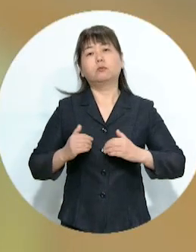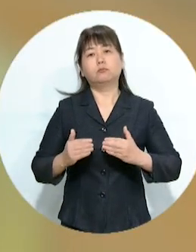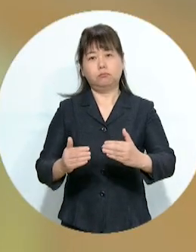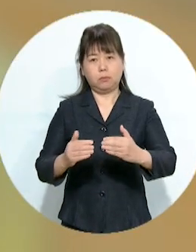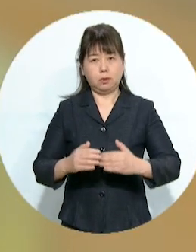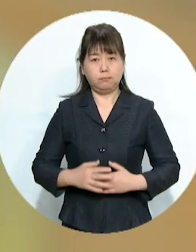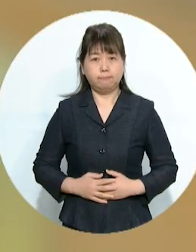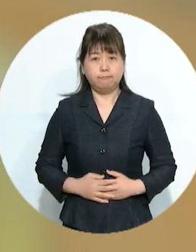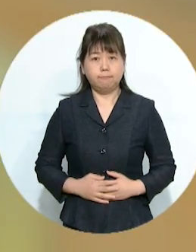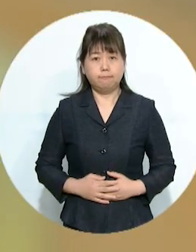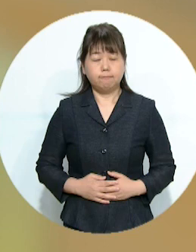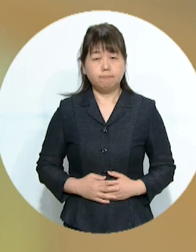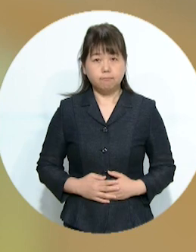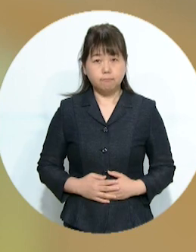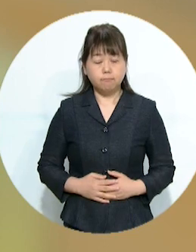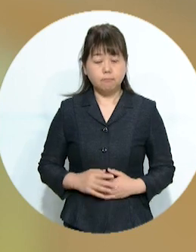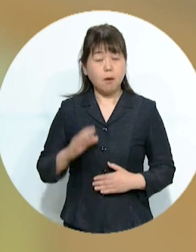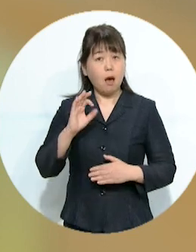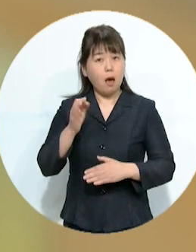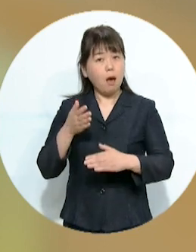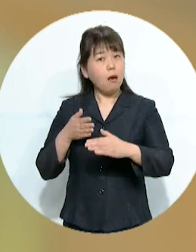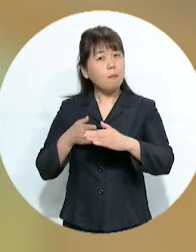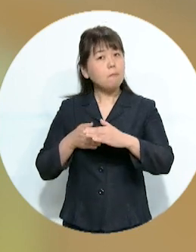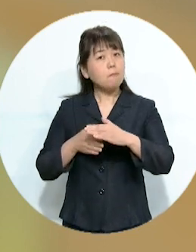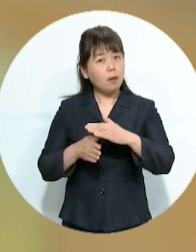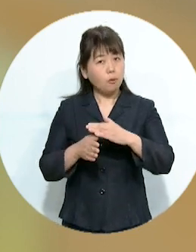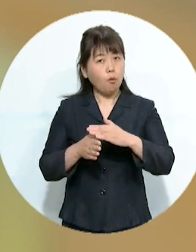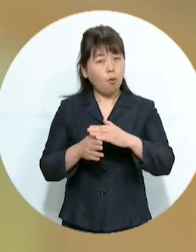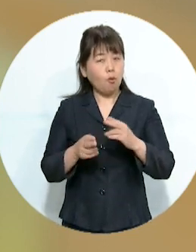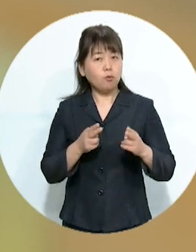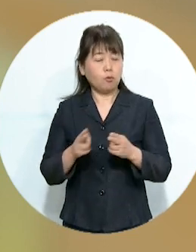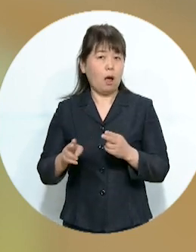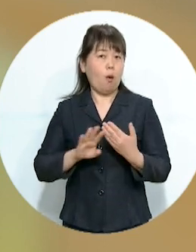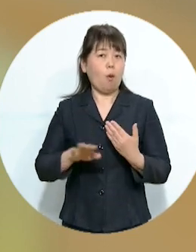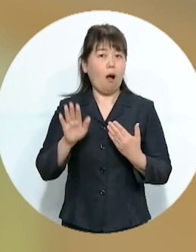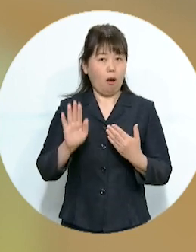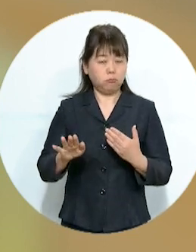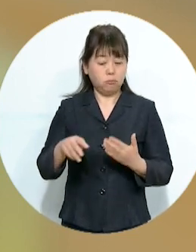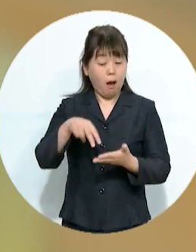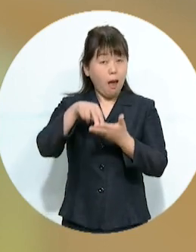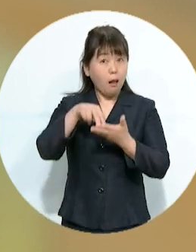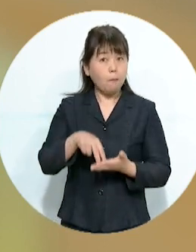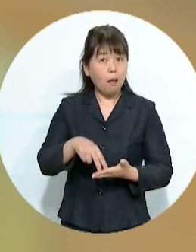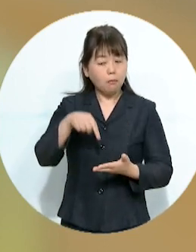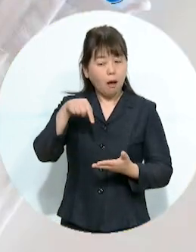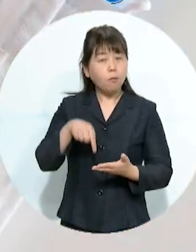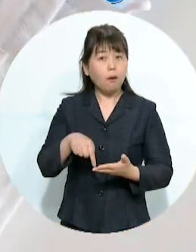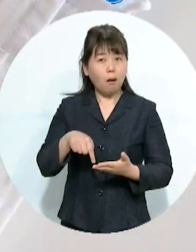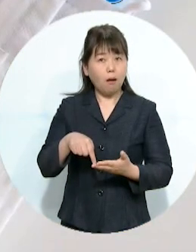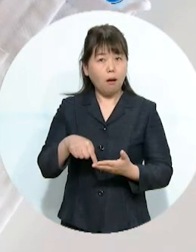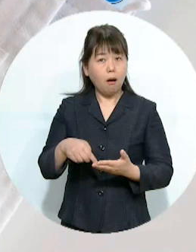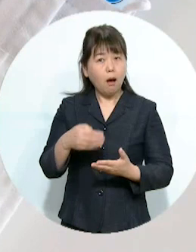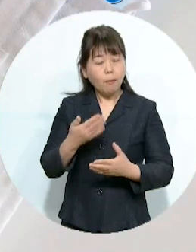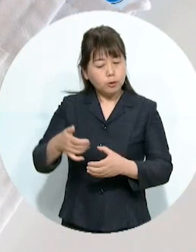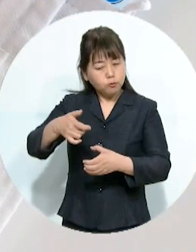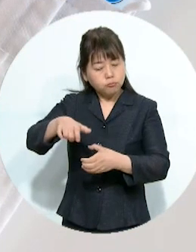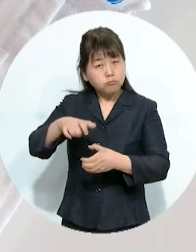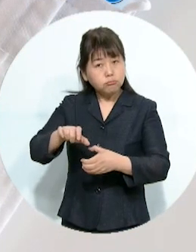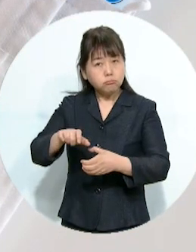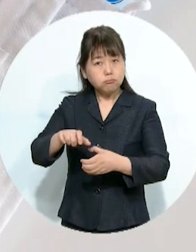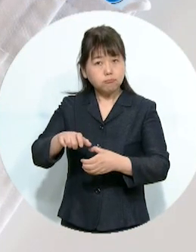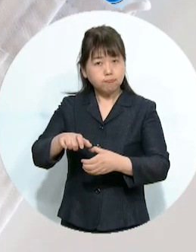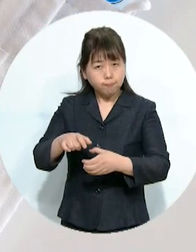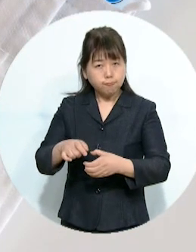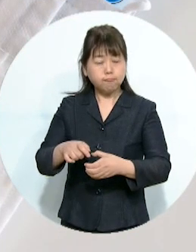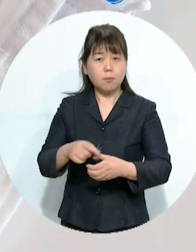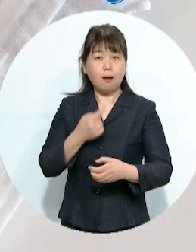他にも震災への対策として、東京メトロが管理するエレベーター内には飲料水